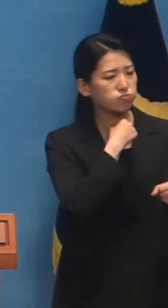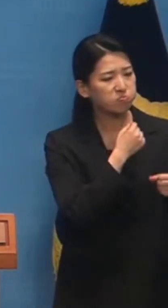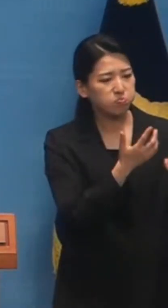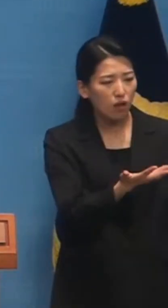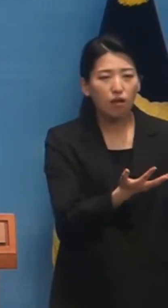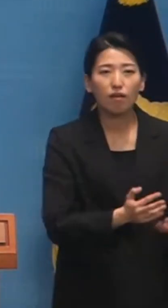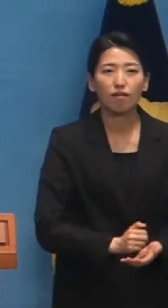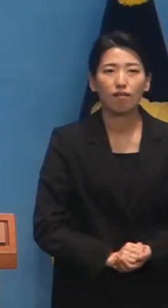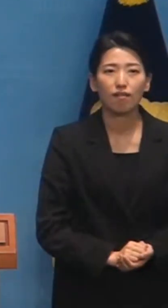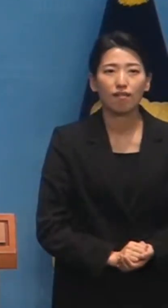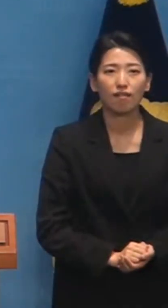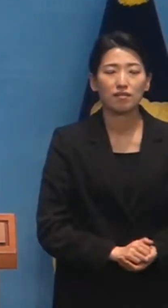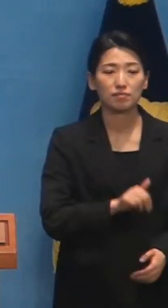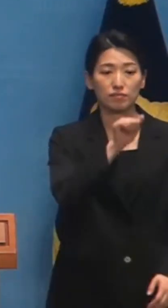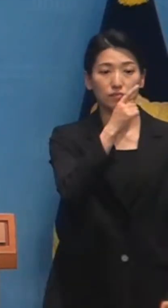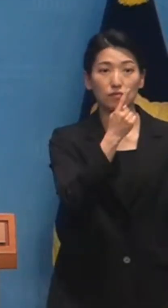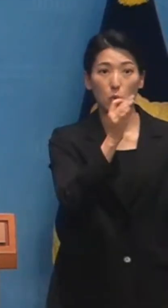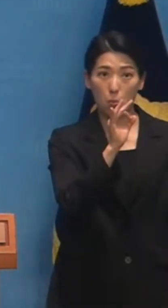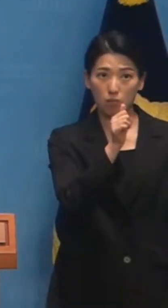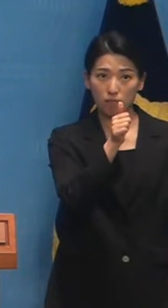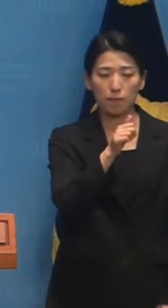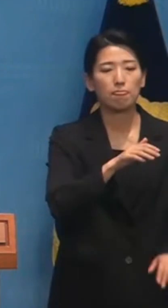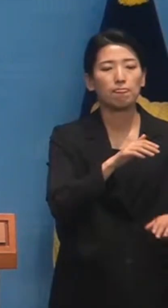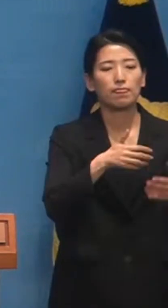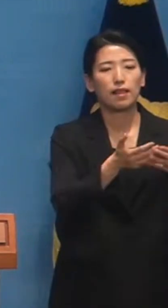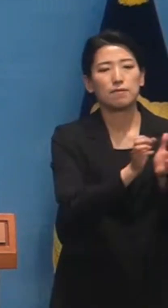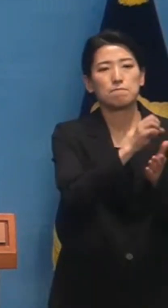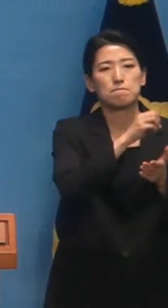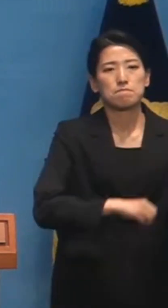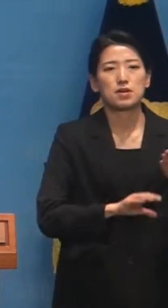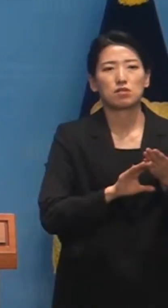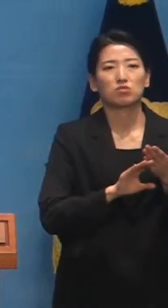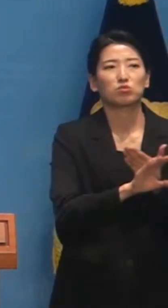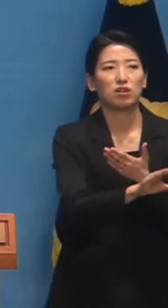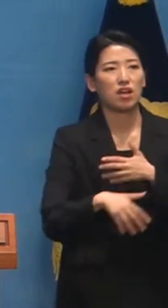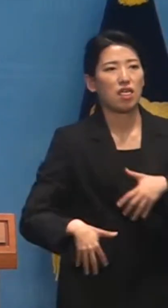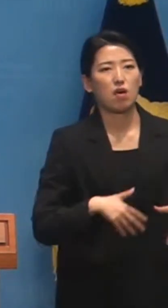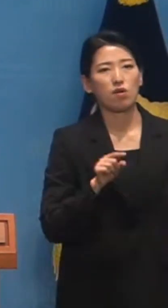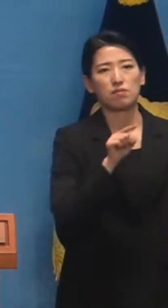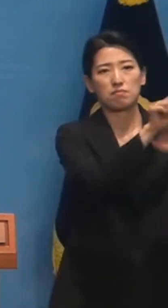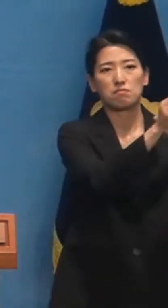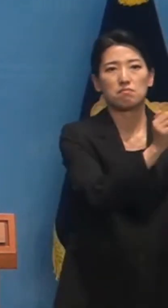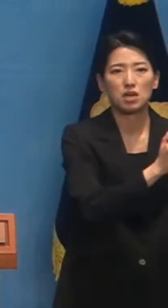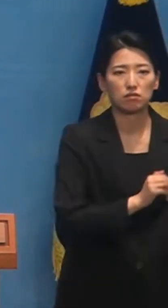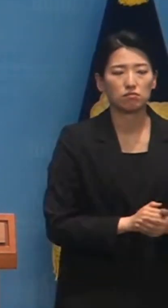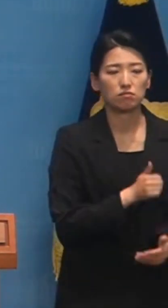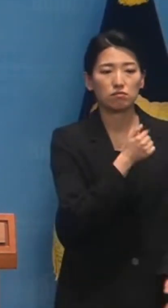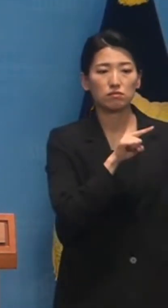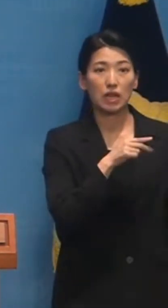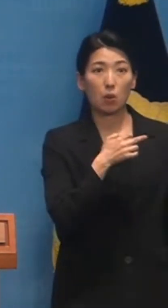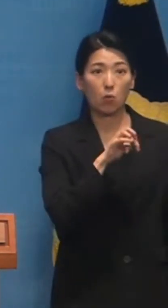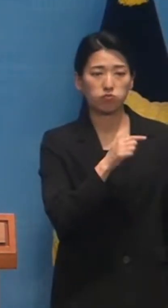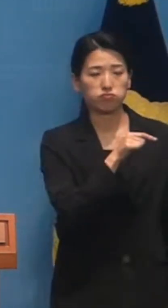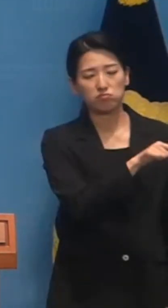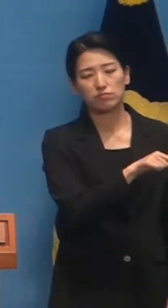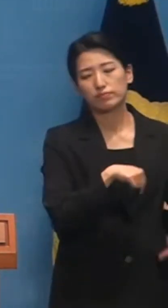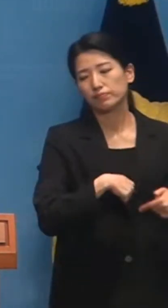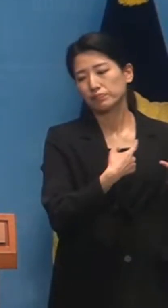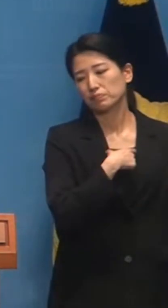전 후보는 탈당 선언 후 동의하였고 한덕수 전 총리는 선대위 합류를 고사하고